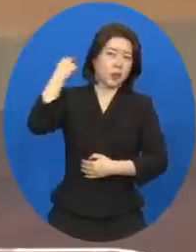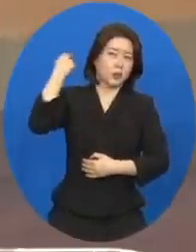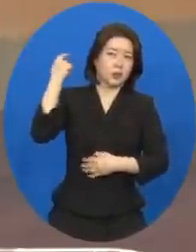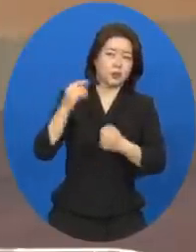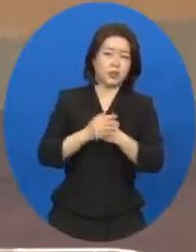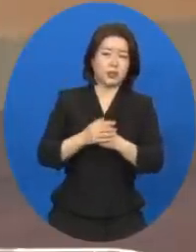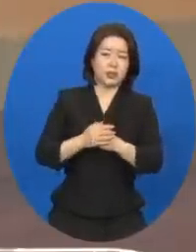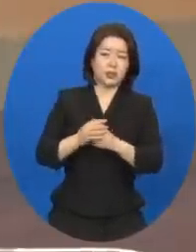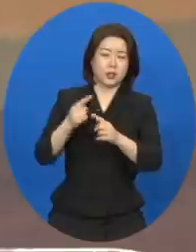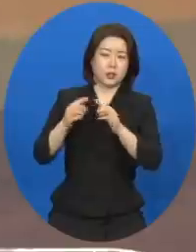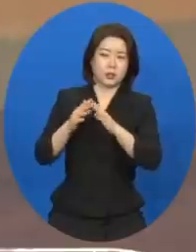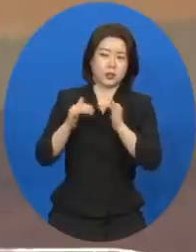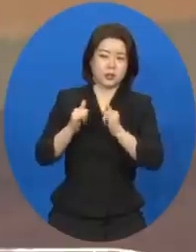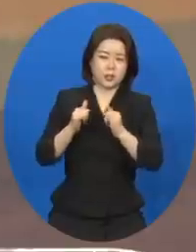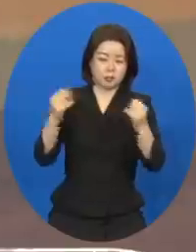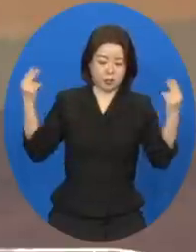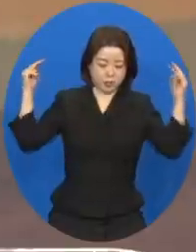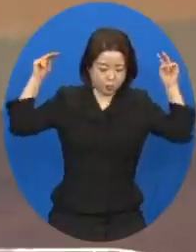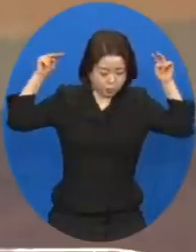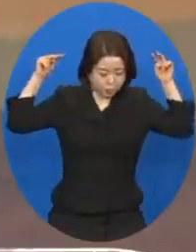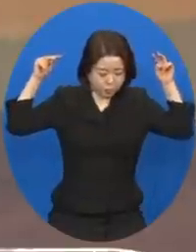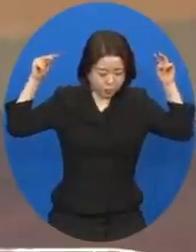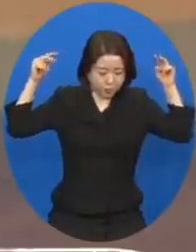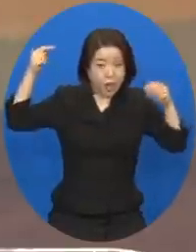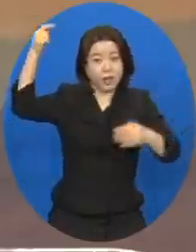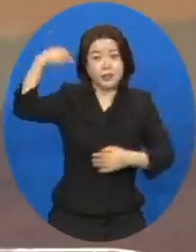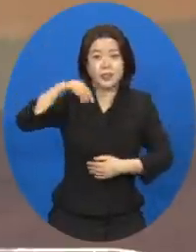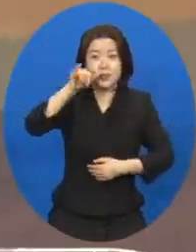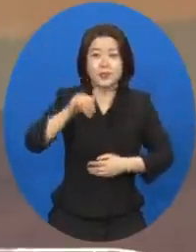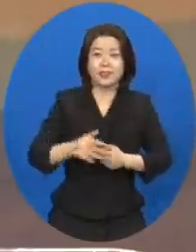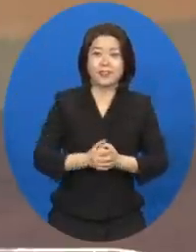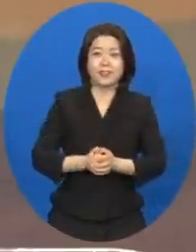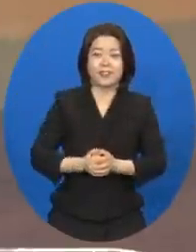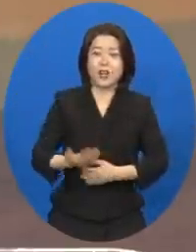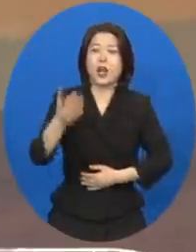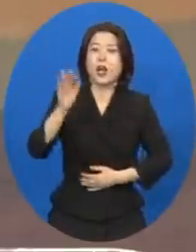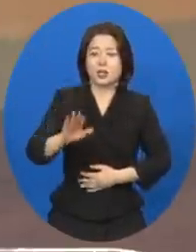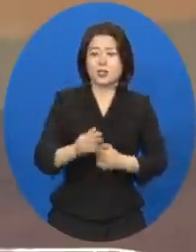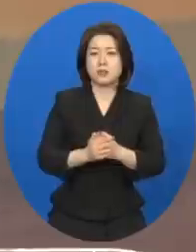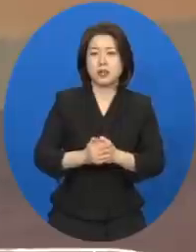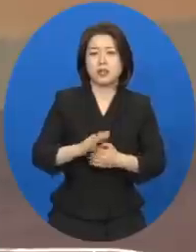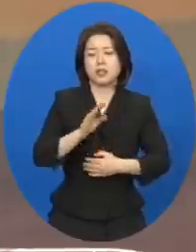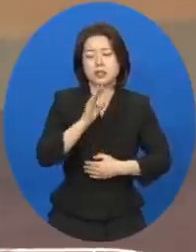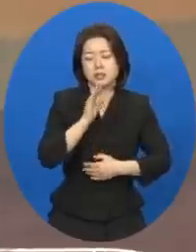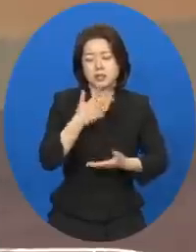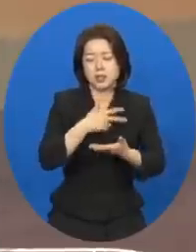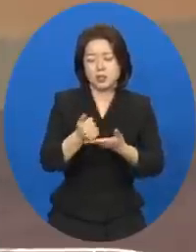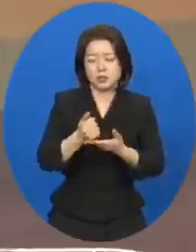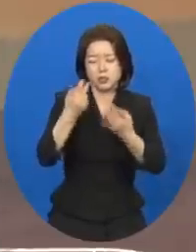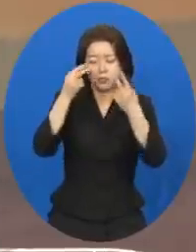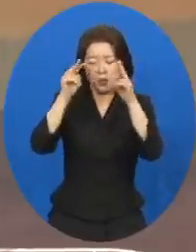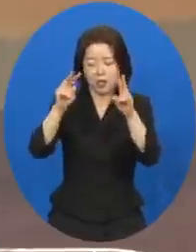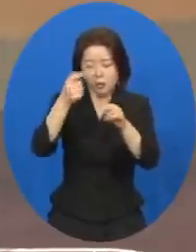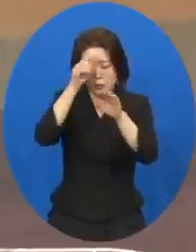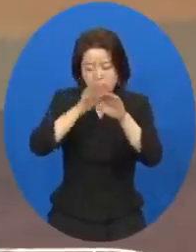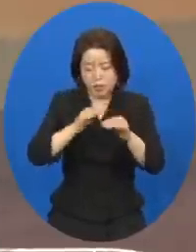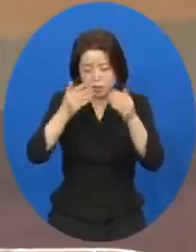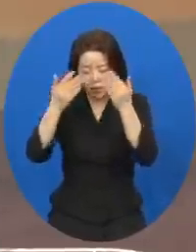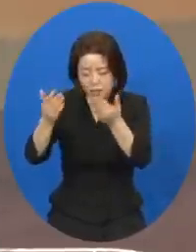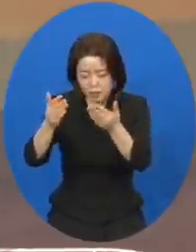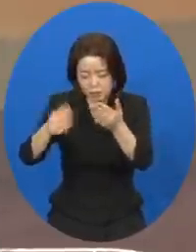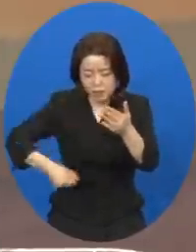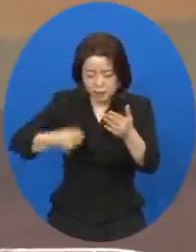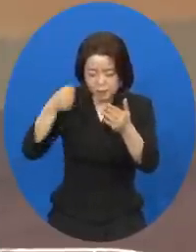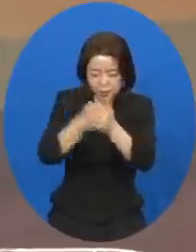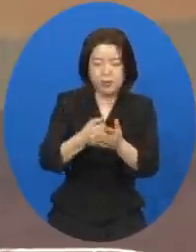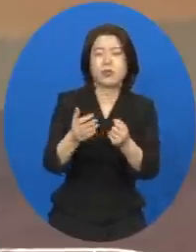보고 있다는 게 느껴져요. 그래도 주님을 내가 진짜 바라보고 예배를 해야 된다고